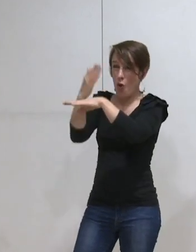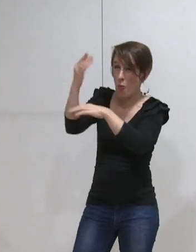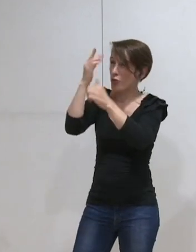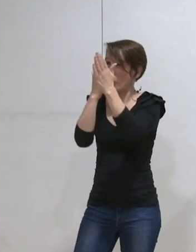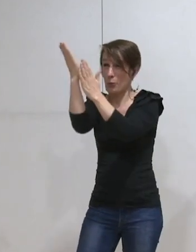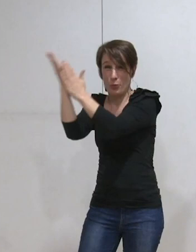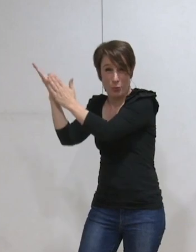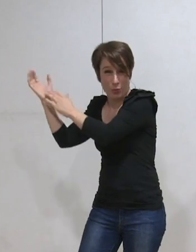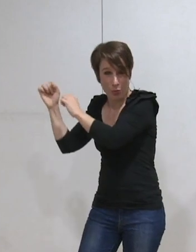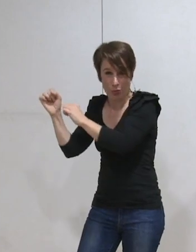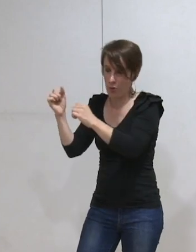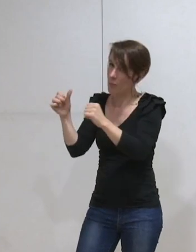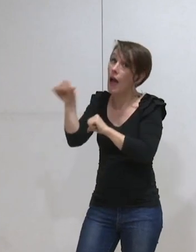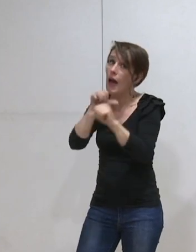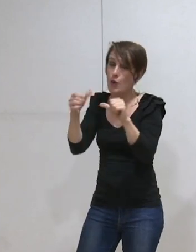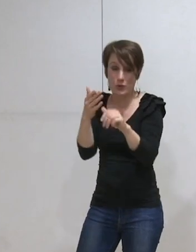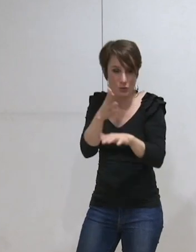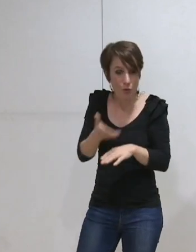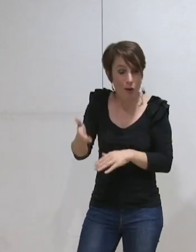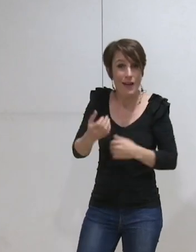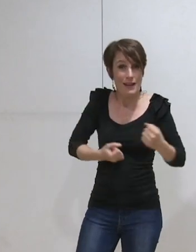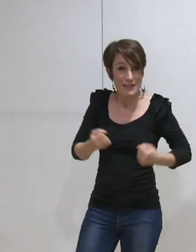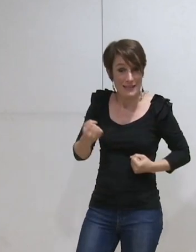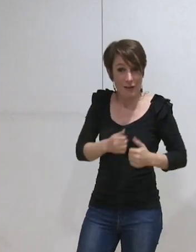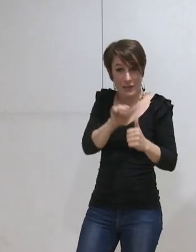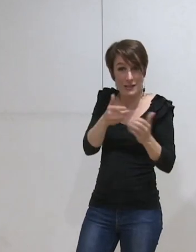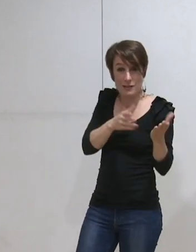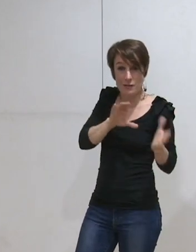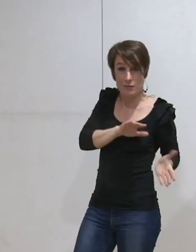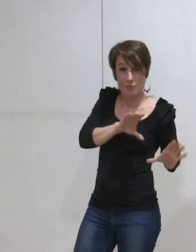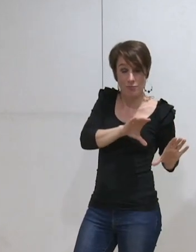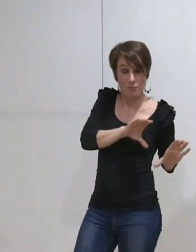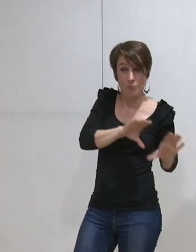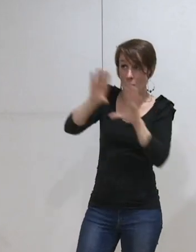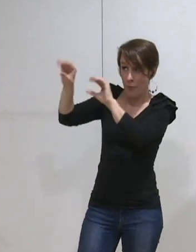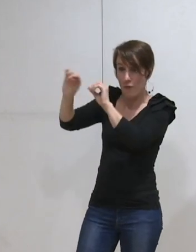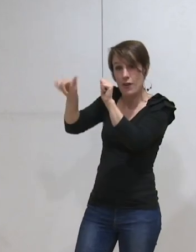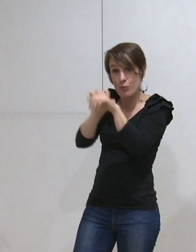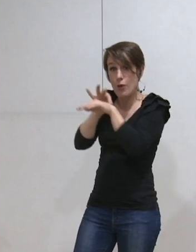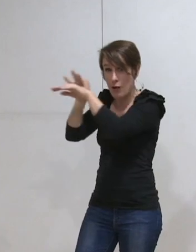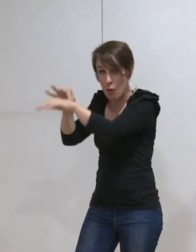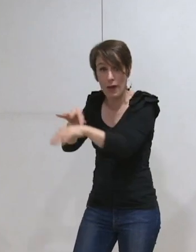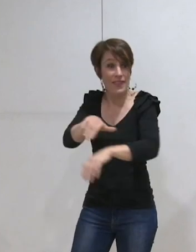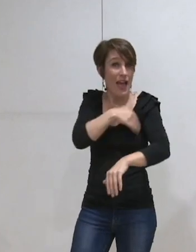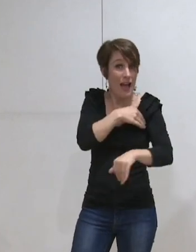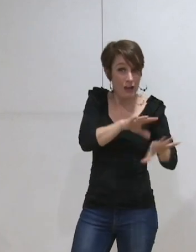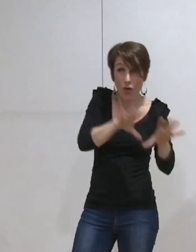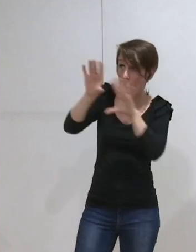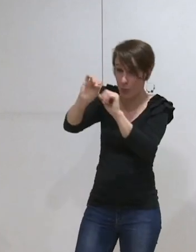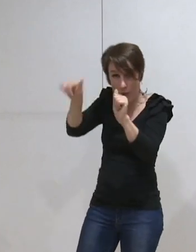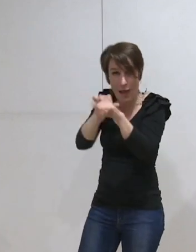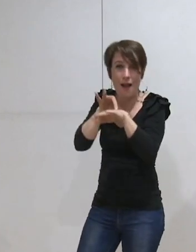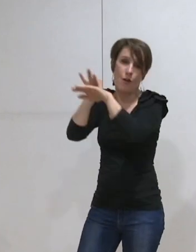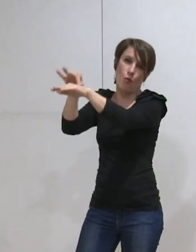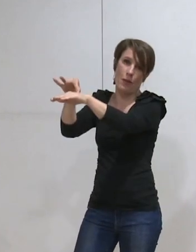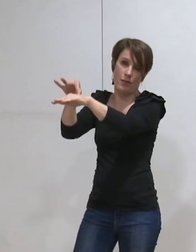agents les services qui sont transférés depuis le 1er janvier qui le sont à compter du 1er mai et qui le seront